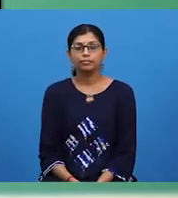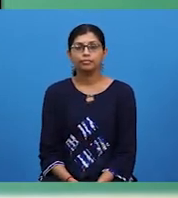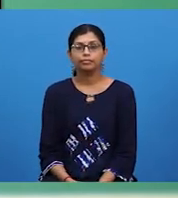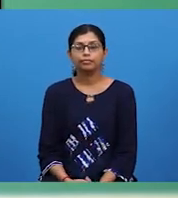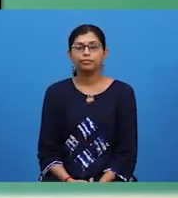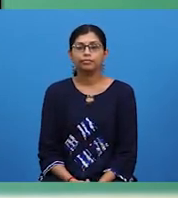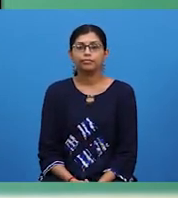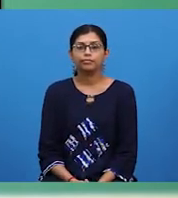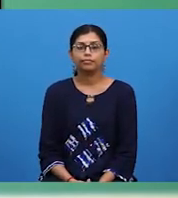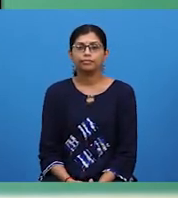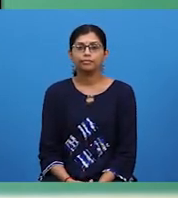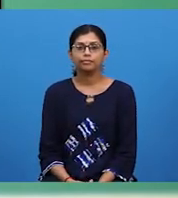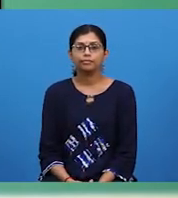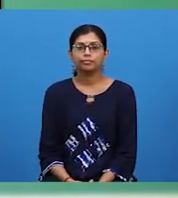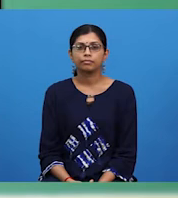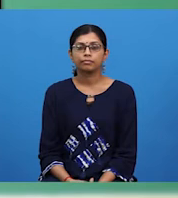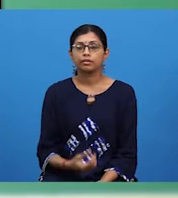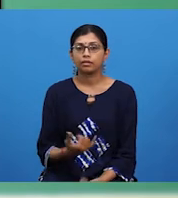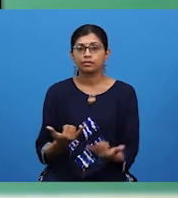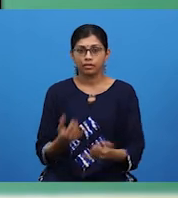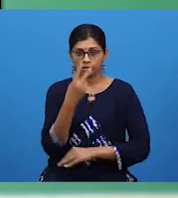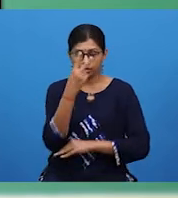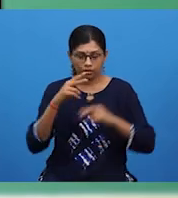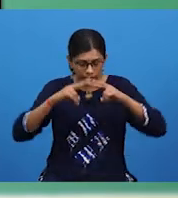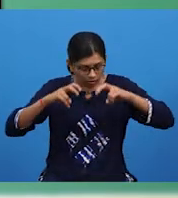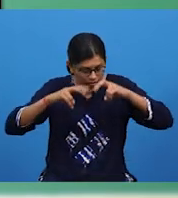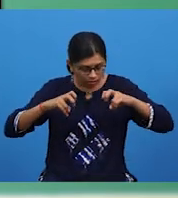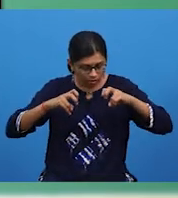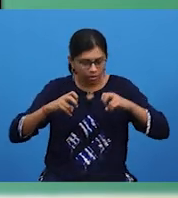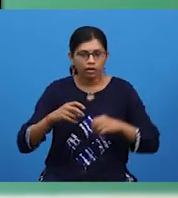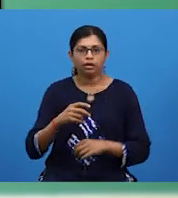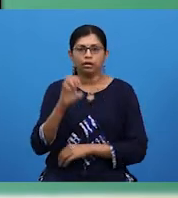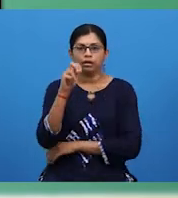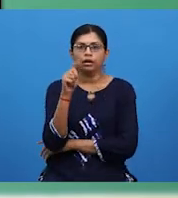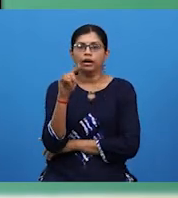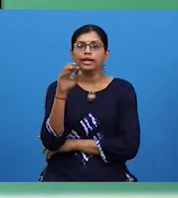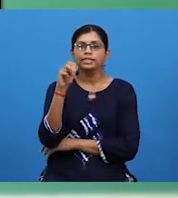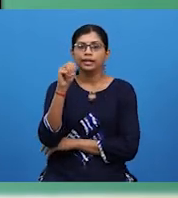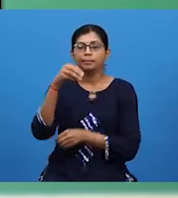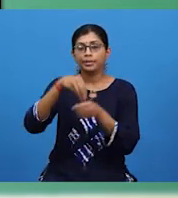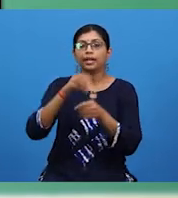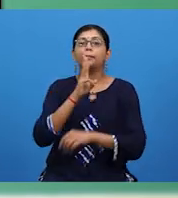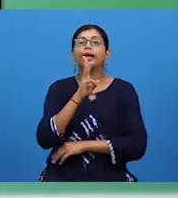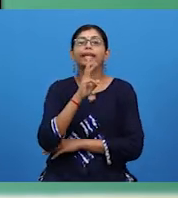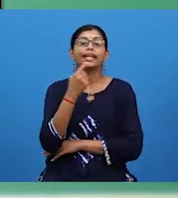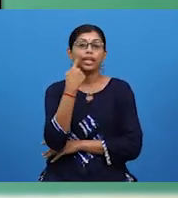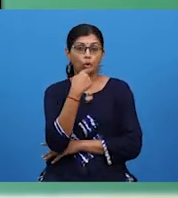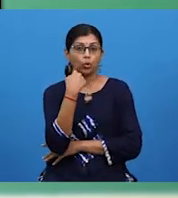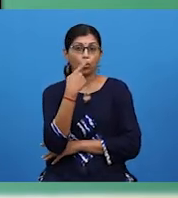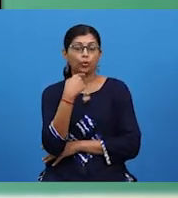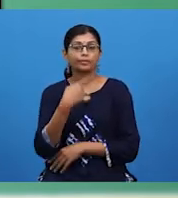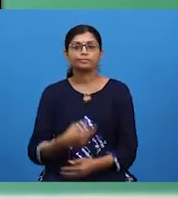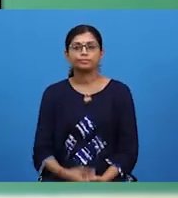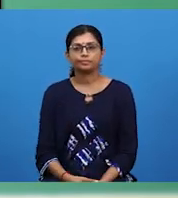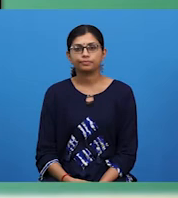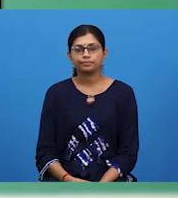Mari kita teruskan dengan uji kaji mengkaji tindakan enzim dalam air liur terhadap kanji. Jom kita lihat